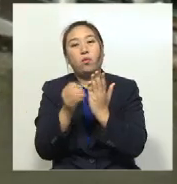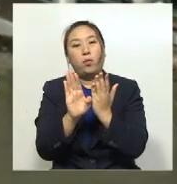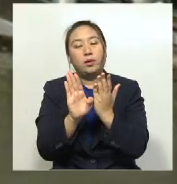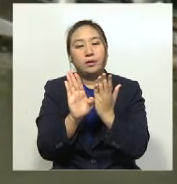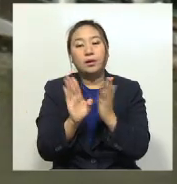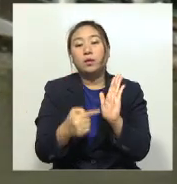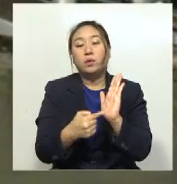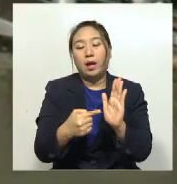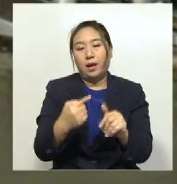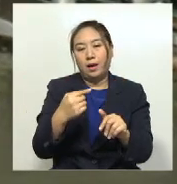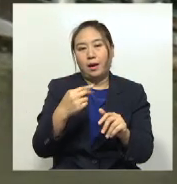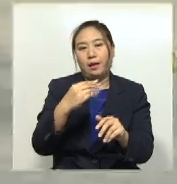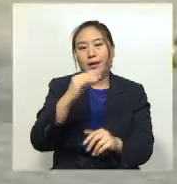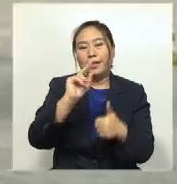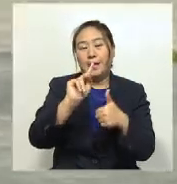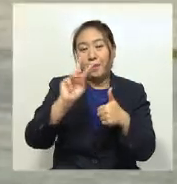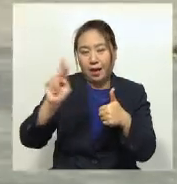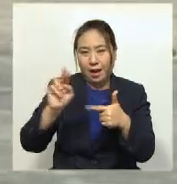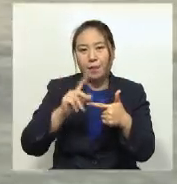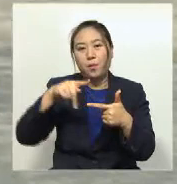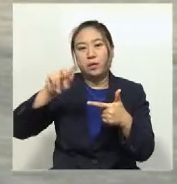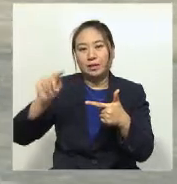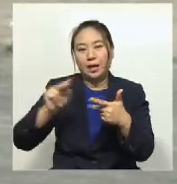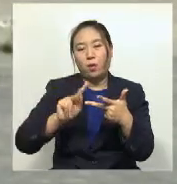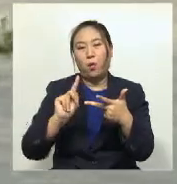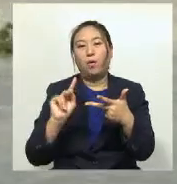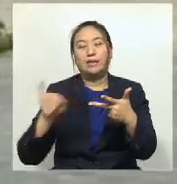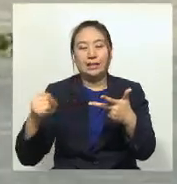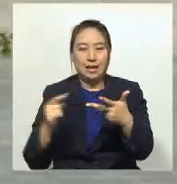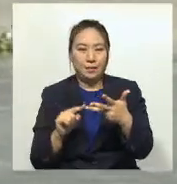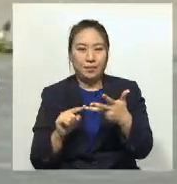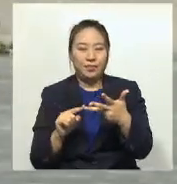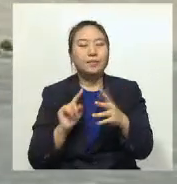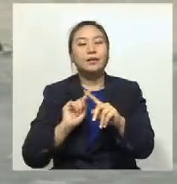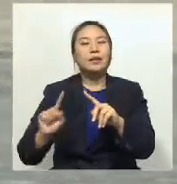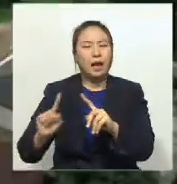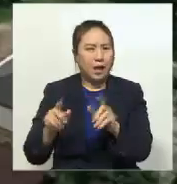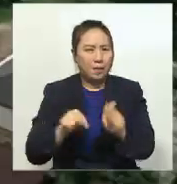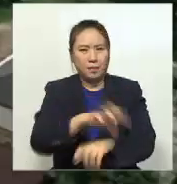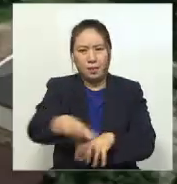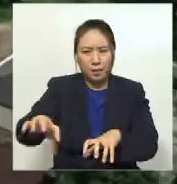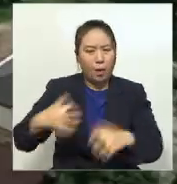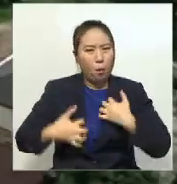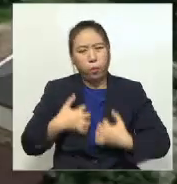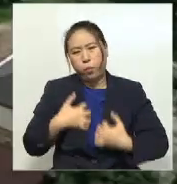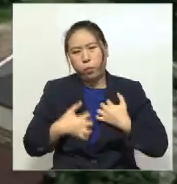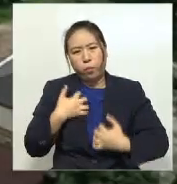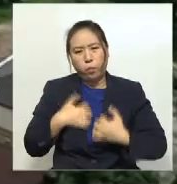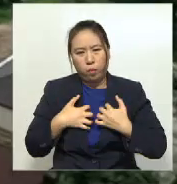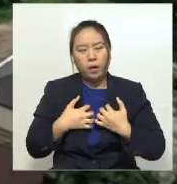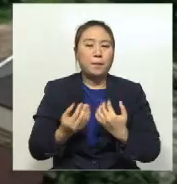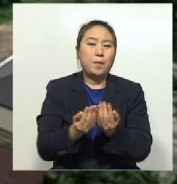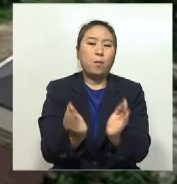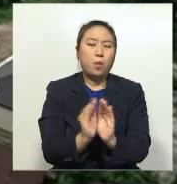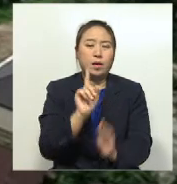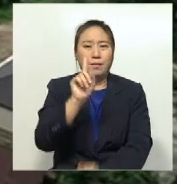ได้แก่อำเภอเขมราชโพไซโขงเจียมนาตาลศรีเมืองใหม่และอำเภอเคืองในได้รับความเดือดร้อน 1,349 ครั